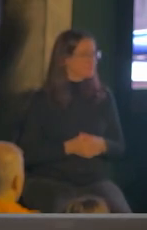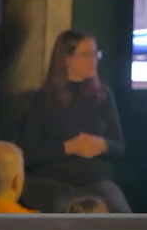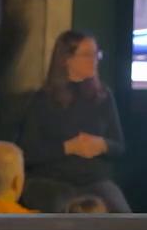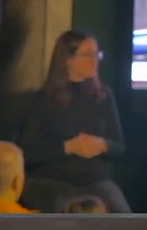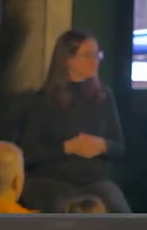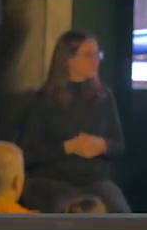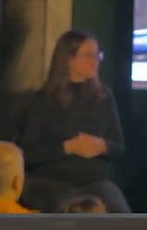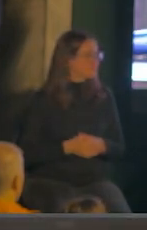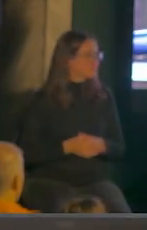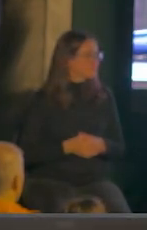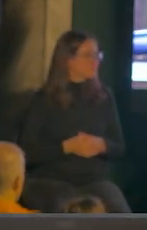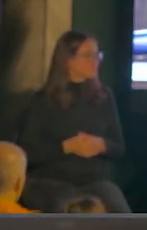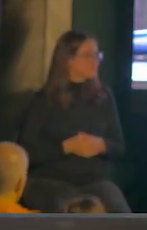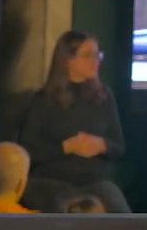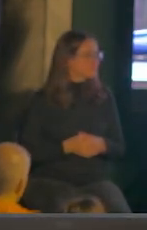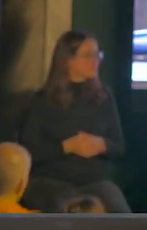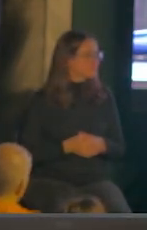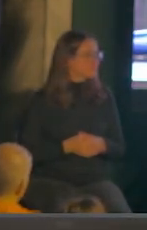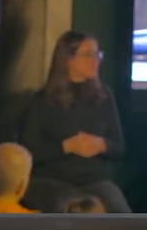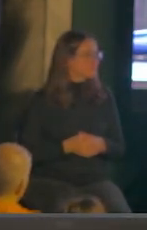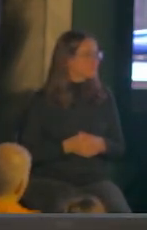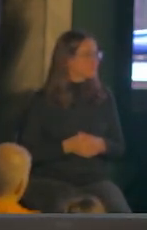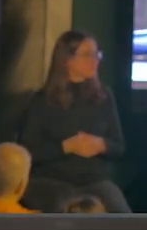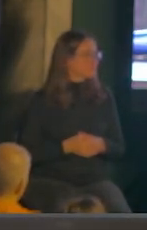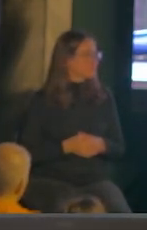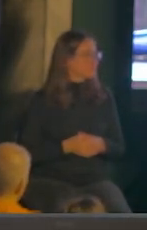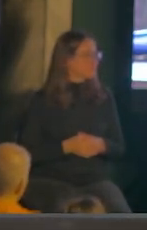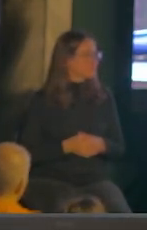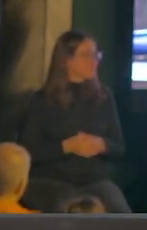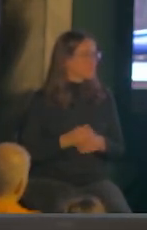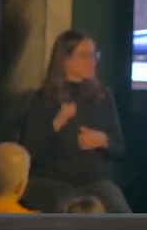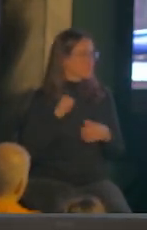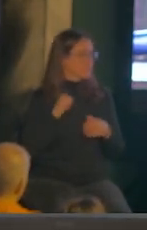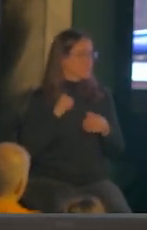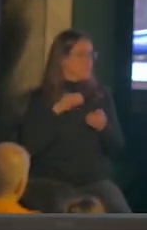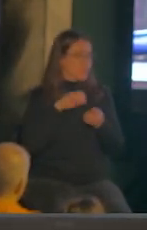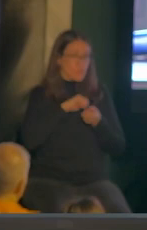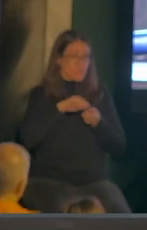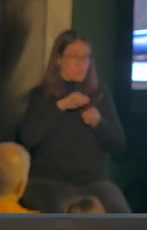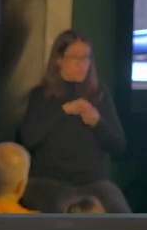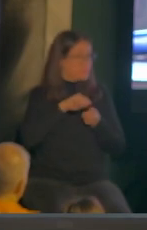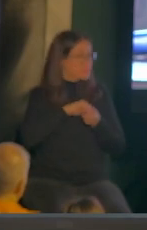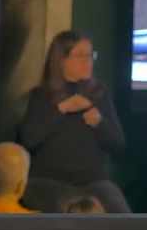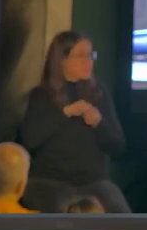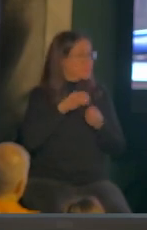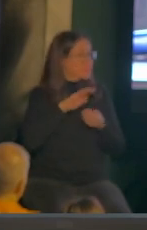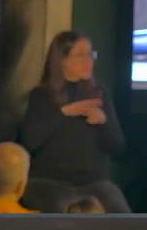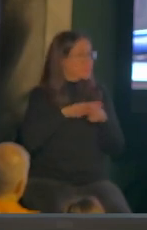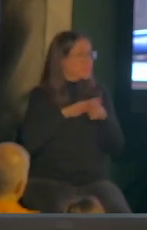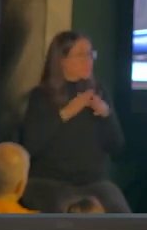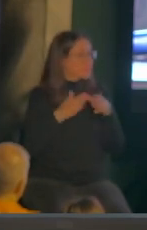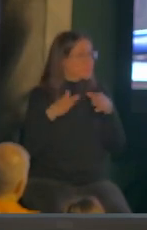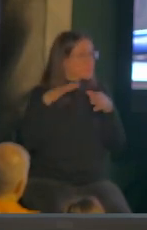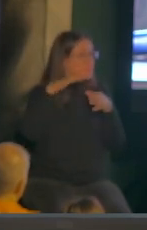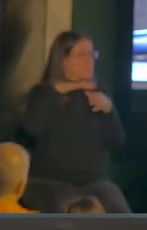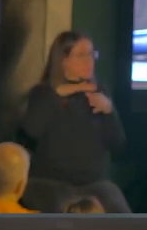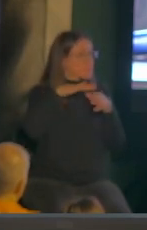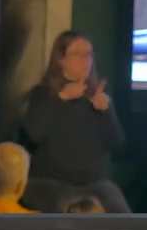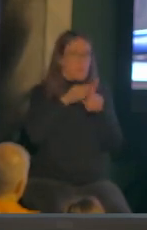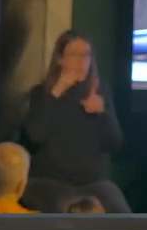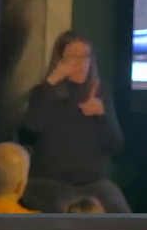Doncs bé, per un cantó tinc una mandolina, que el que faré és acabar per sobre amb